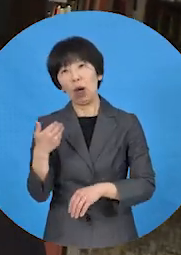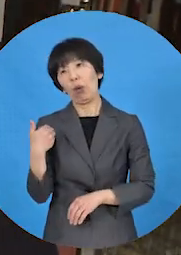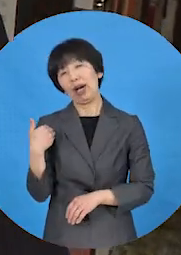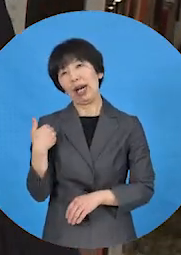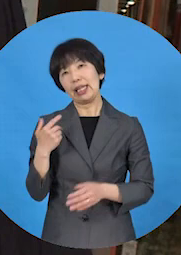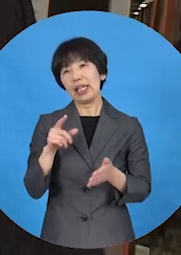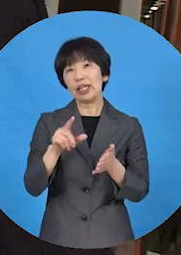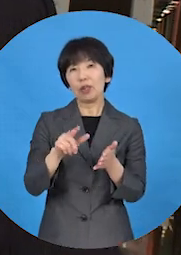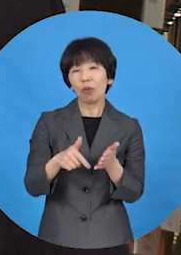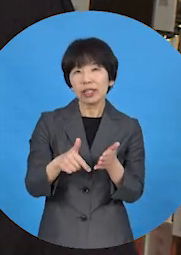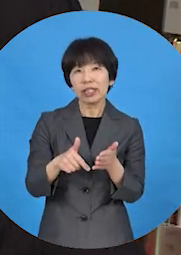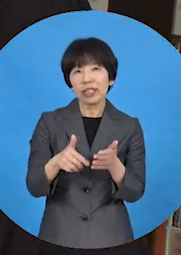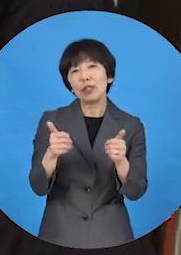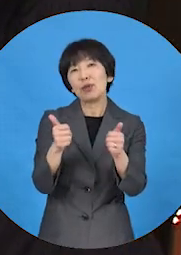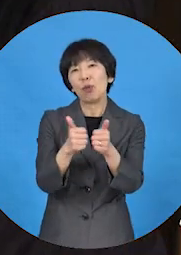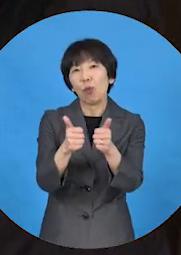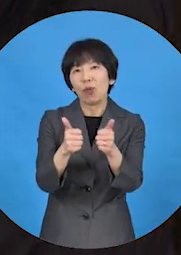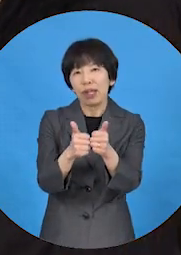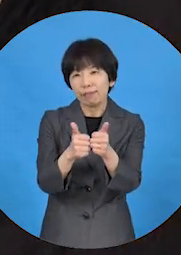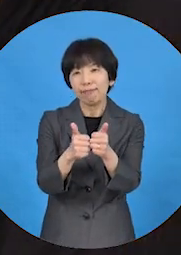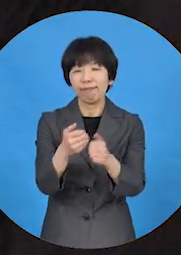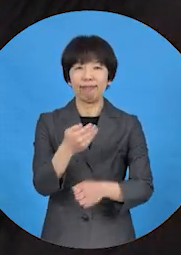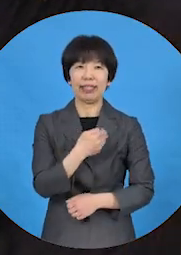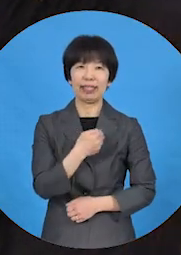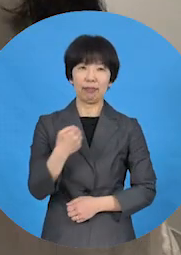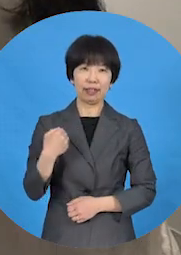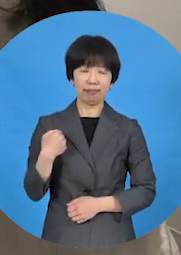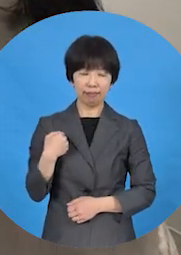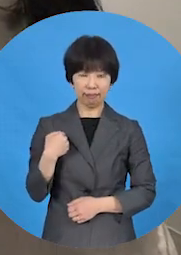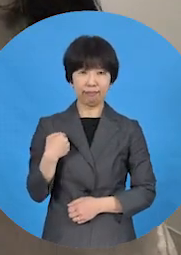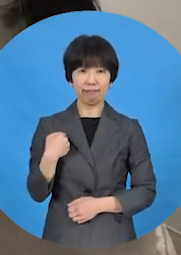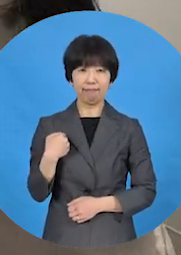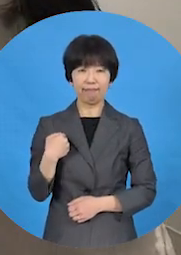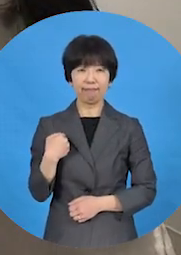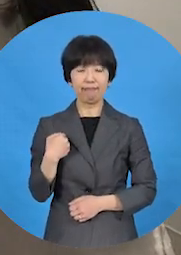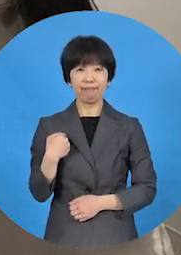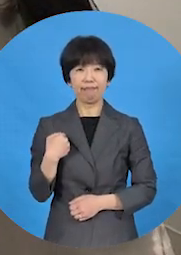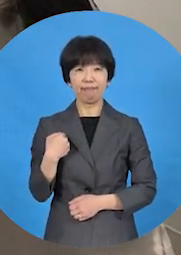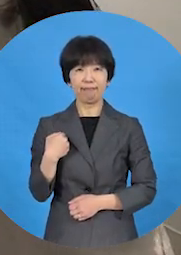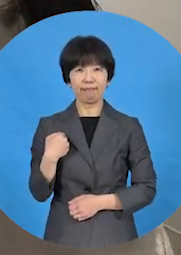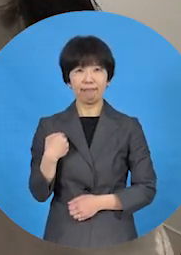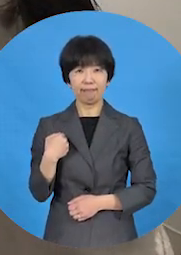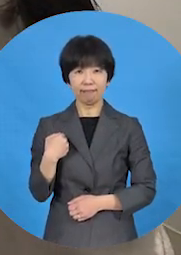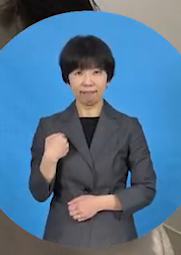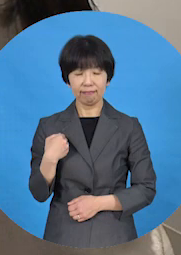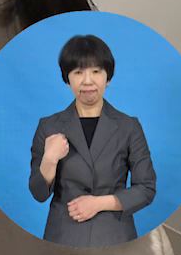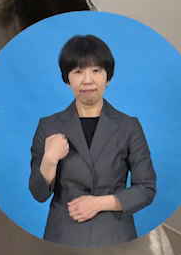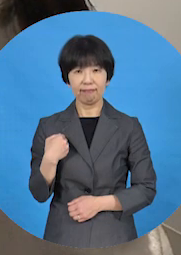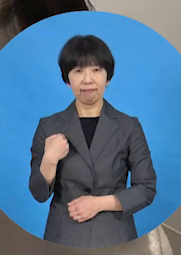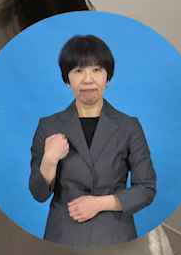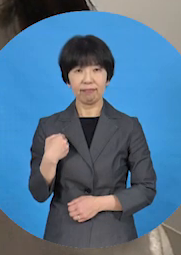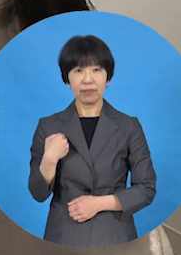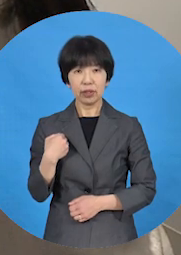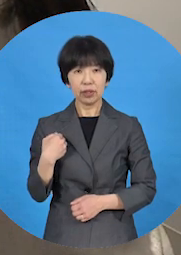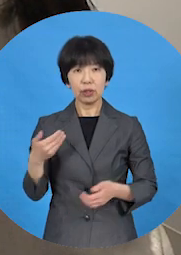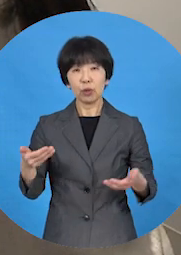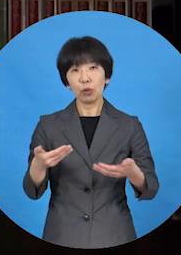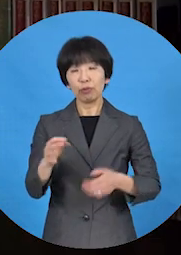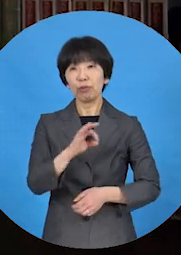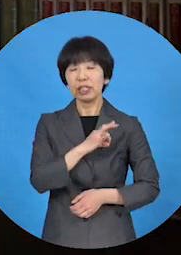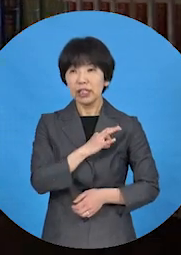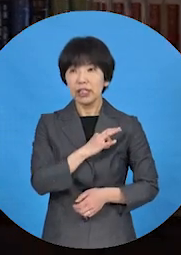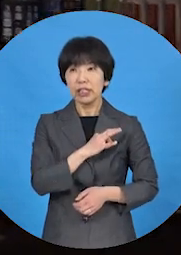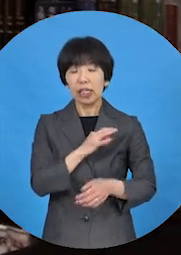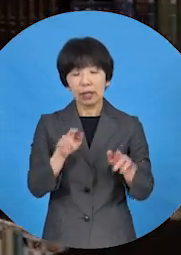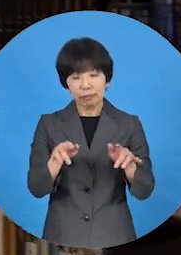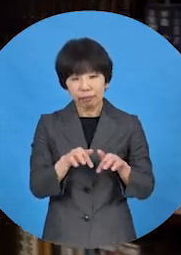ちらでは案内してくださるんですか？ はいはい、職員が常駐しまして実際に、参考となるような資料を紹介したり、そうい